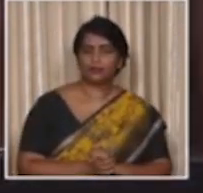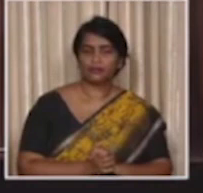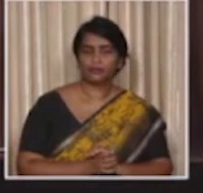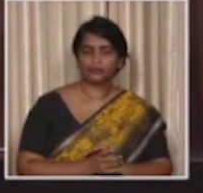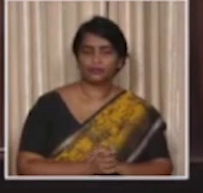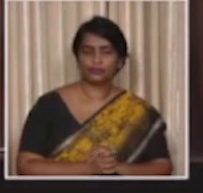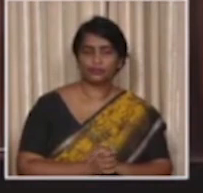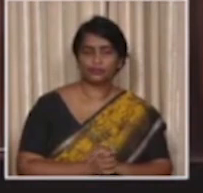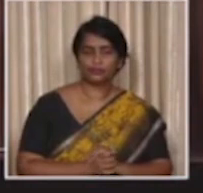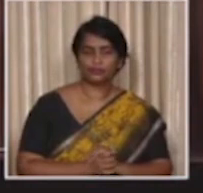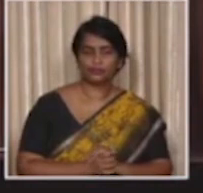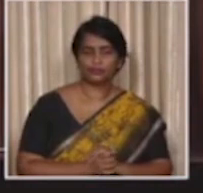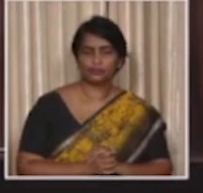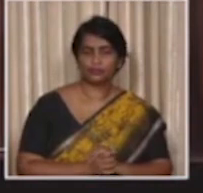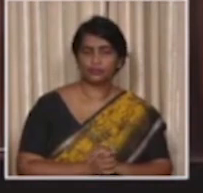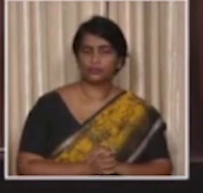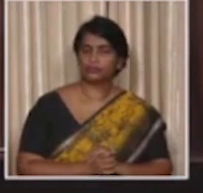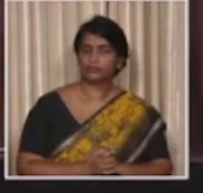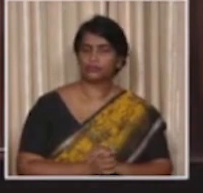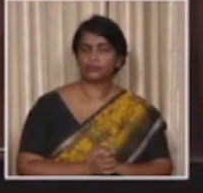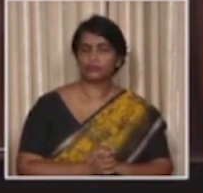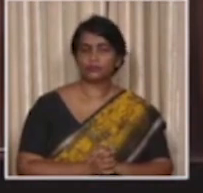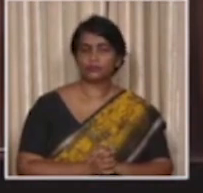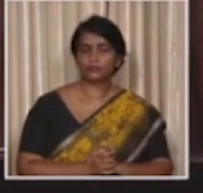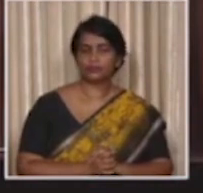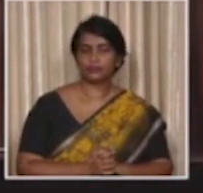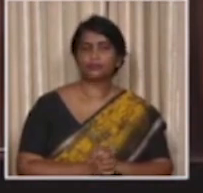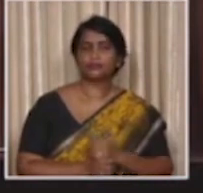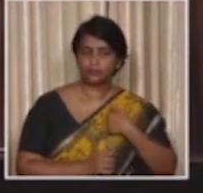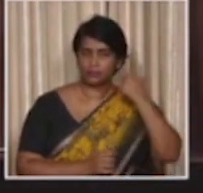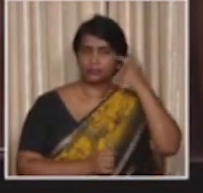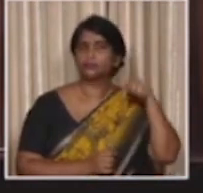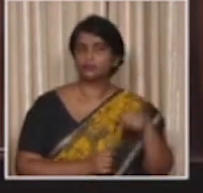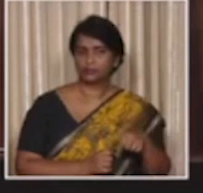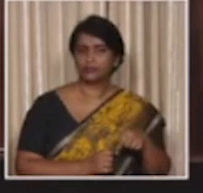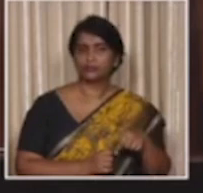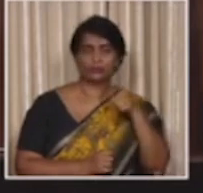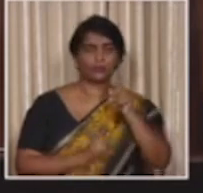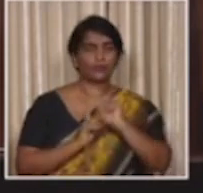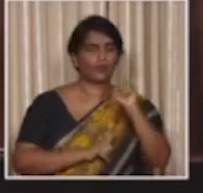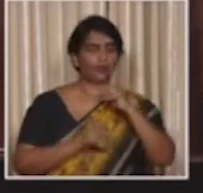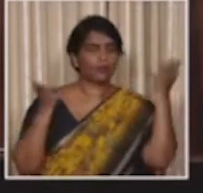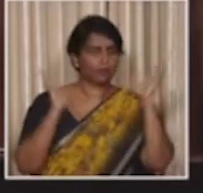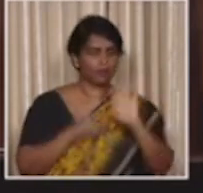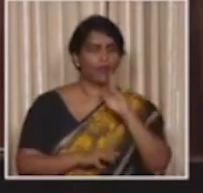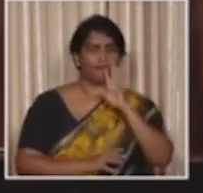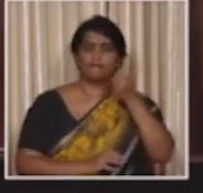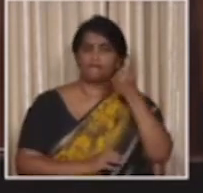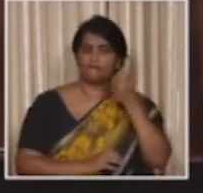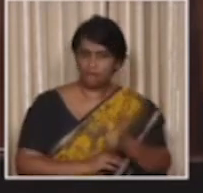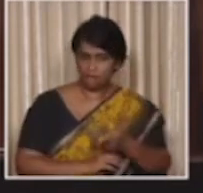නැහැ. හරි. භවිෂ ඔව් වීර සුමන වීරසිංහ මන්ත්‍රීමා. මනේ මං දන්නේ අද මේ ඔබතුමා මේ පාර්ලිමේන්තුව රැඳවලා තියෙන ඉතාමත්